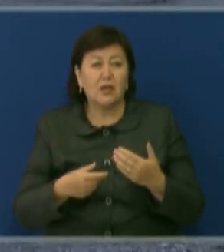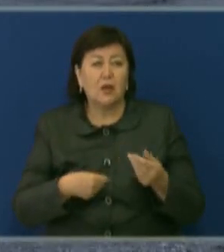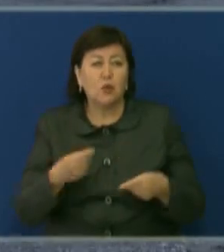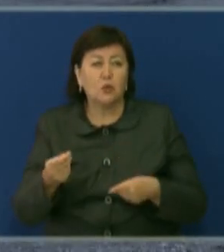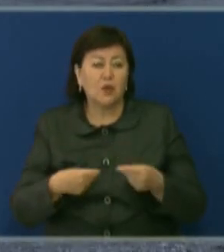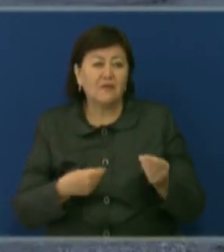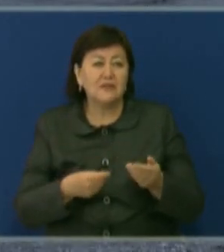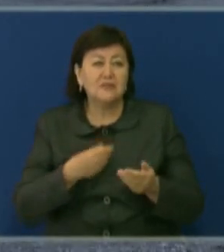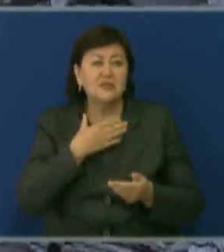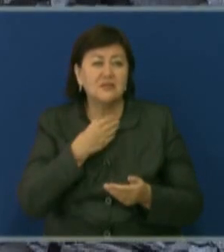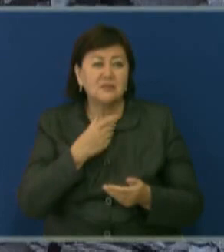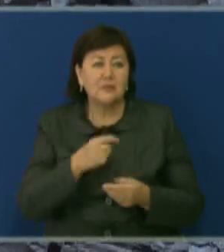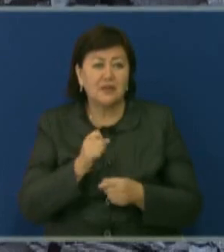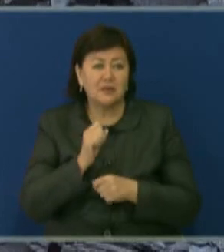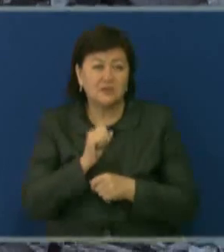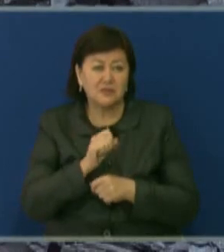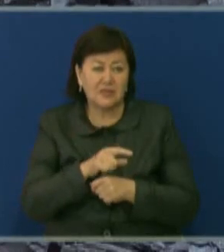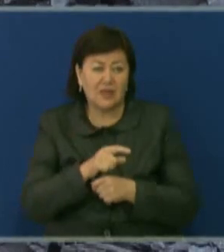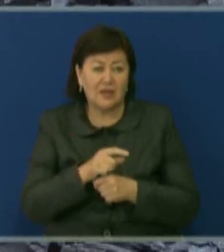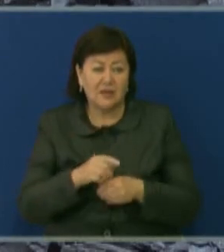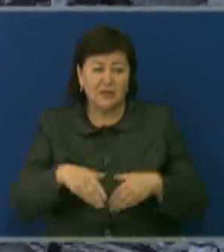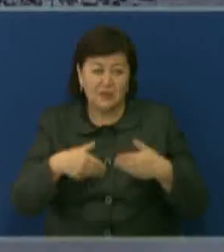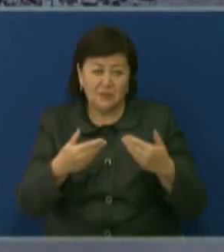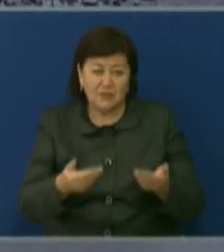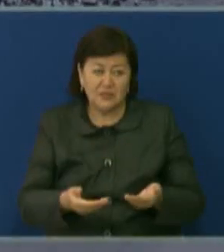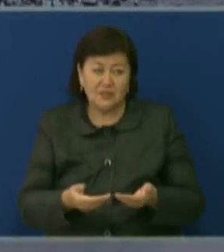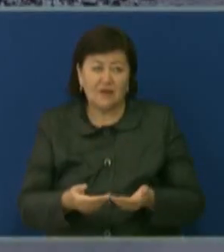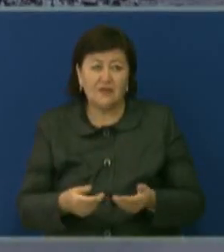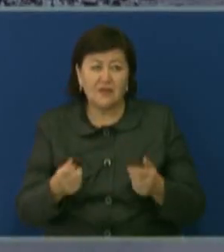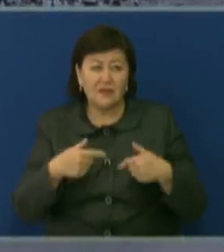руководителям отделов и предприятий. Бакытгуль Казес, Айдос Айткалиев, телеканал «Семей».